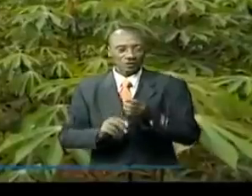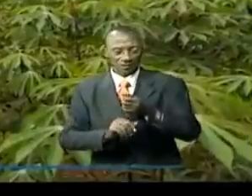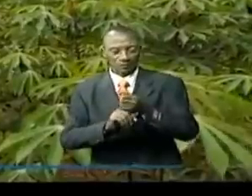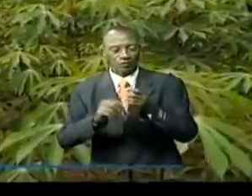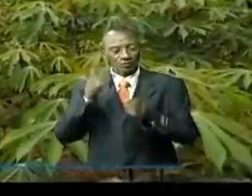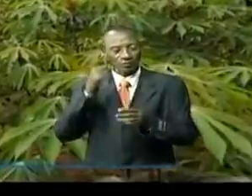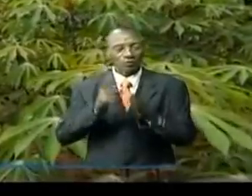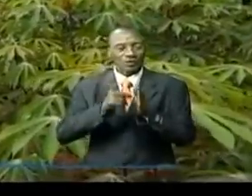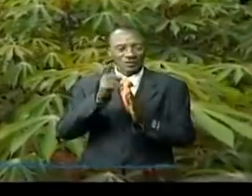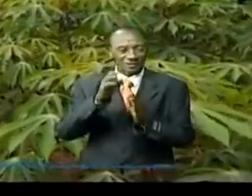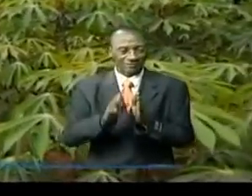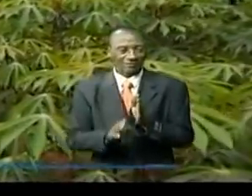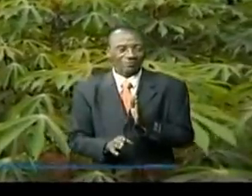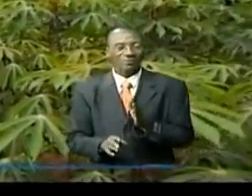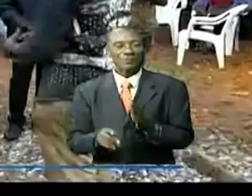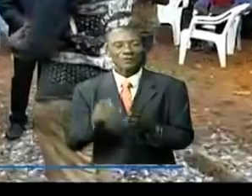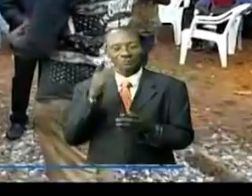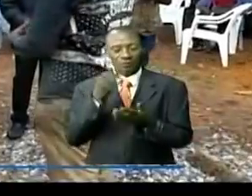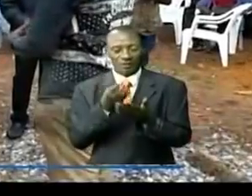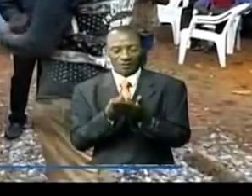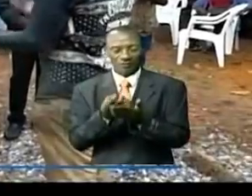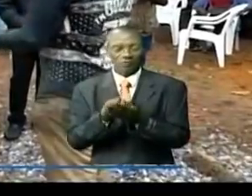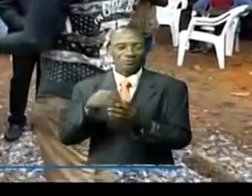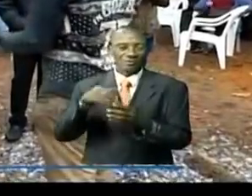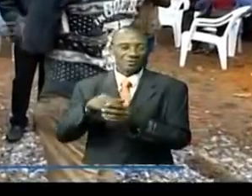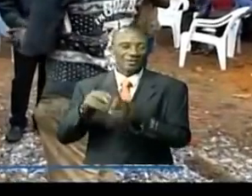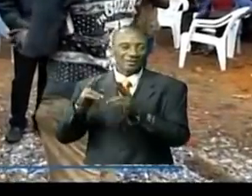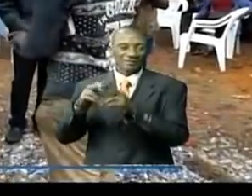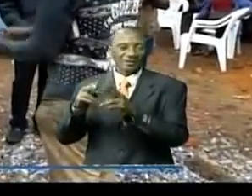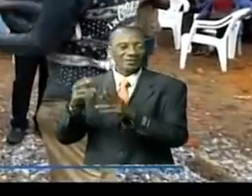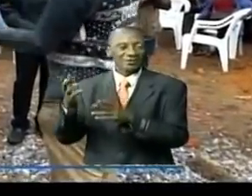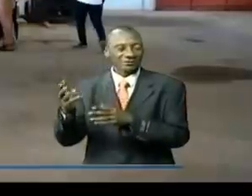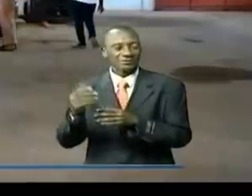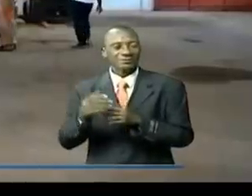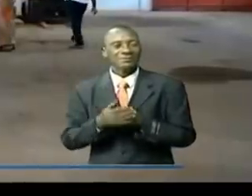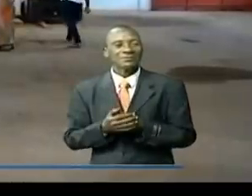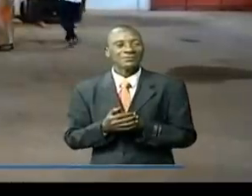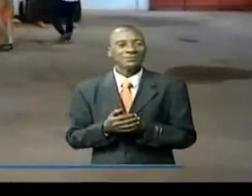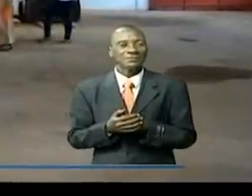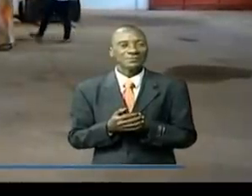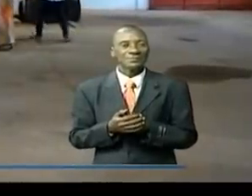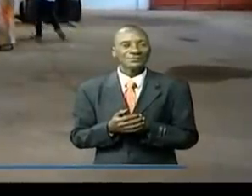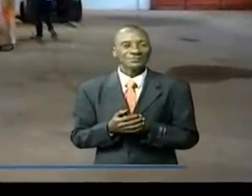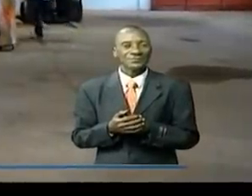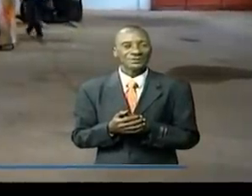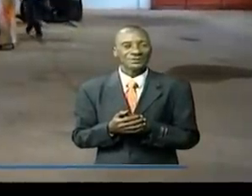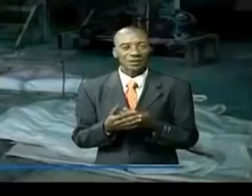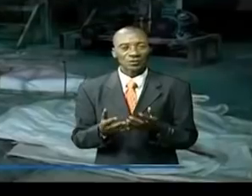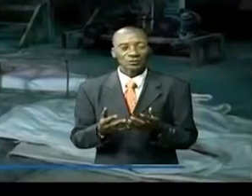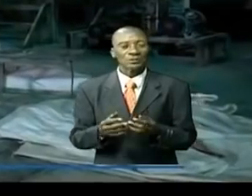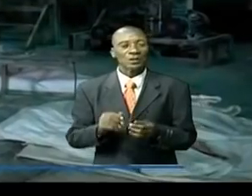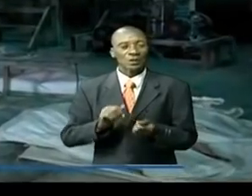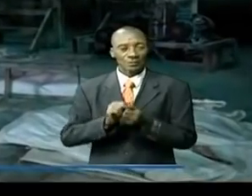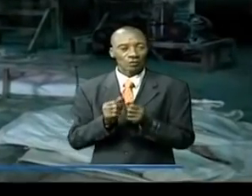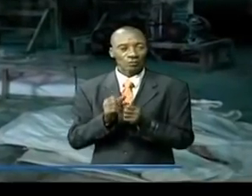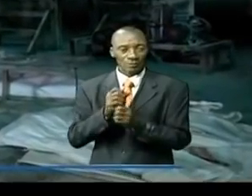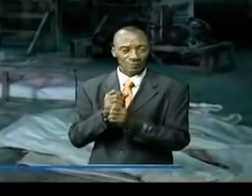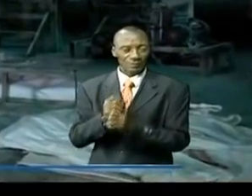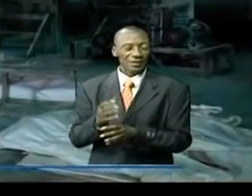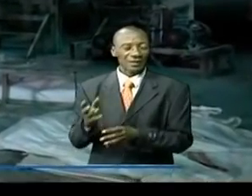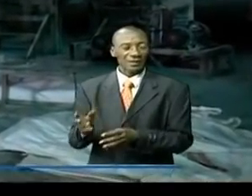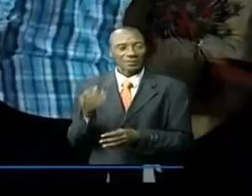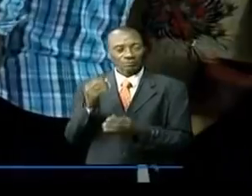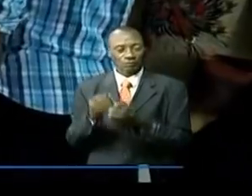développement intégré de l'économie rurale, PROADER en sigle. Le PROADER, qui est déjà opérationnel dans la production et